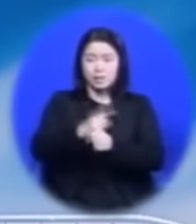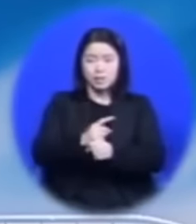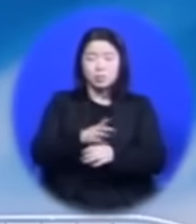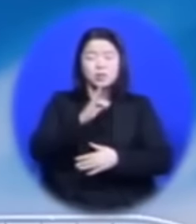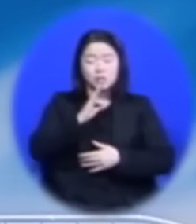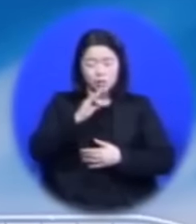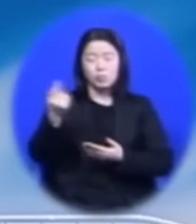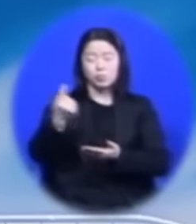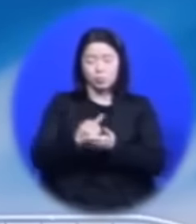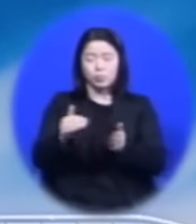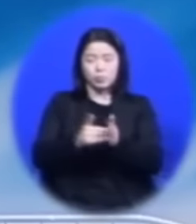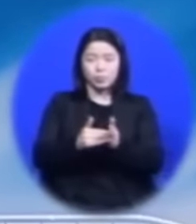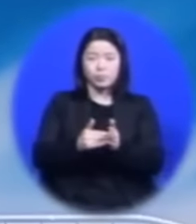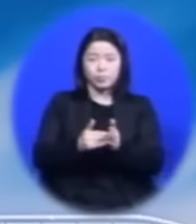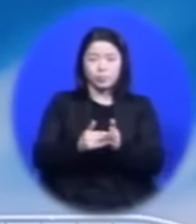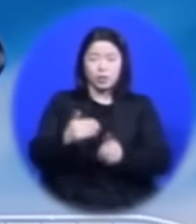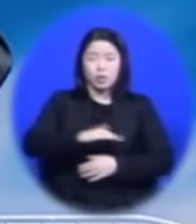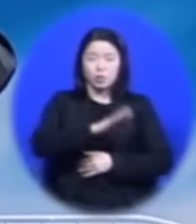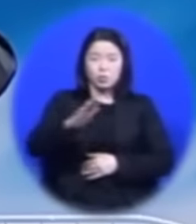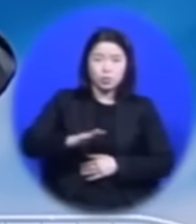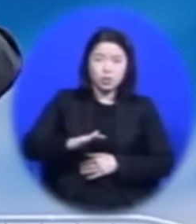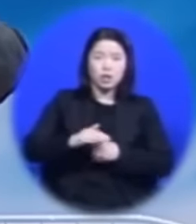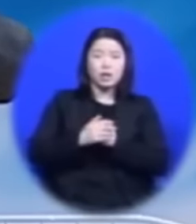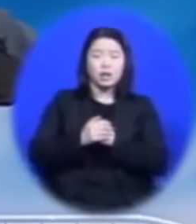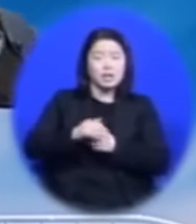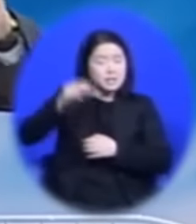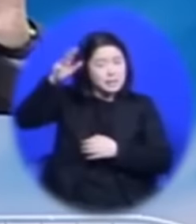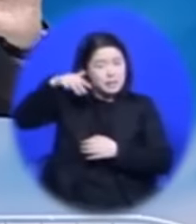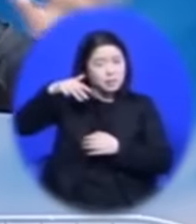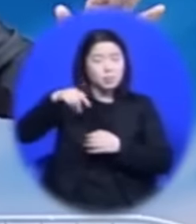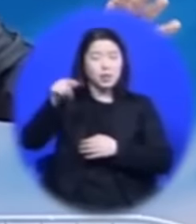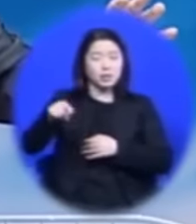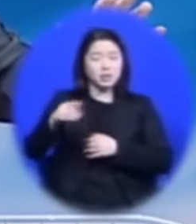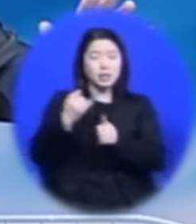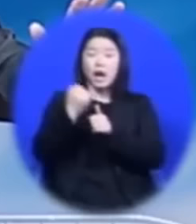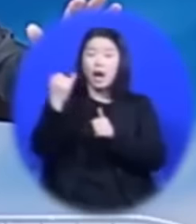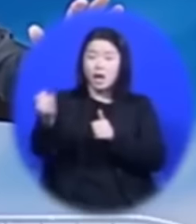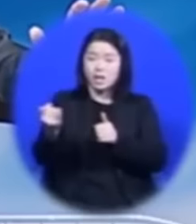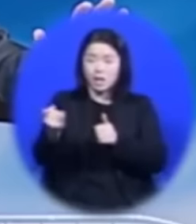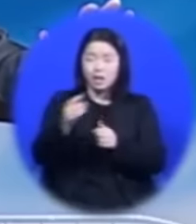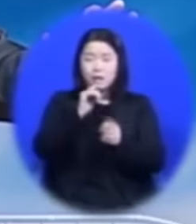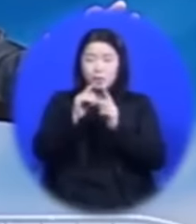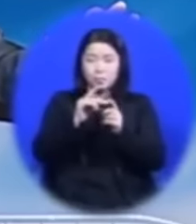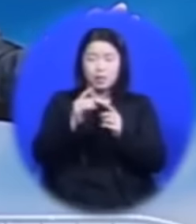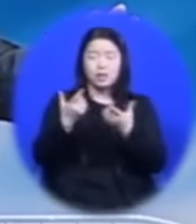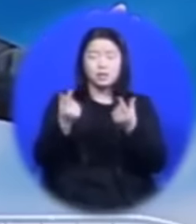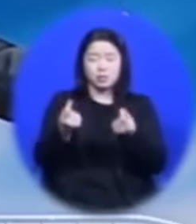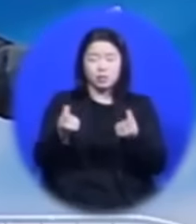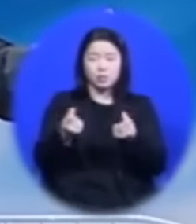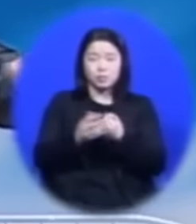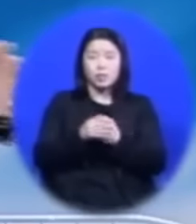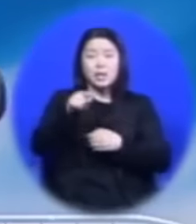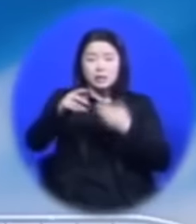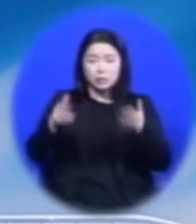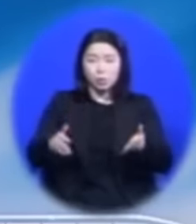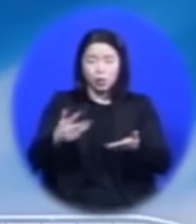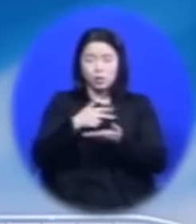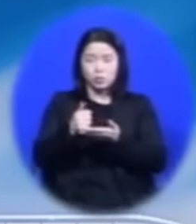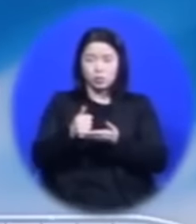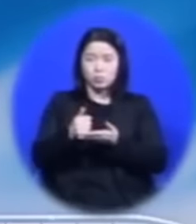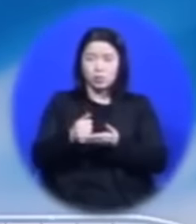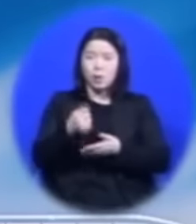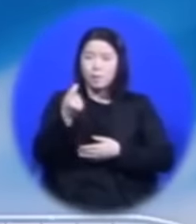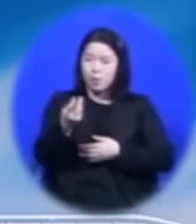오셨어요. 우리가 침에 들린 그 아내 이야기처럼 그동안 주님을 몇